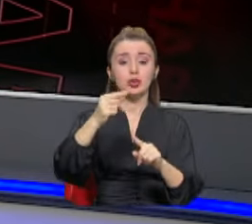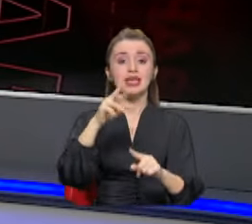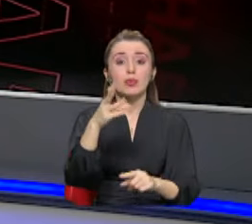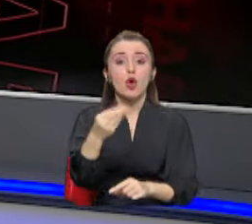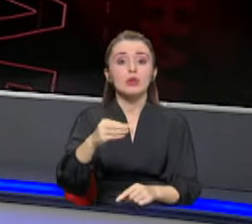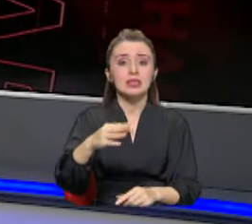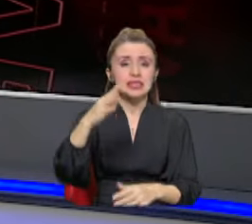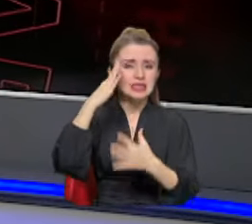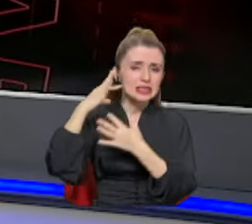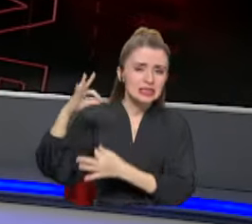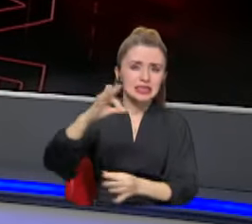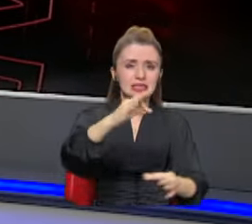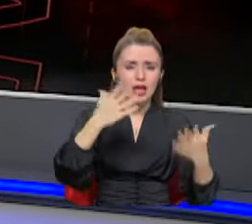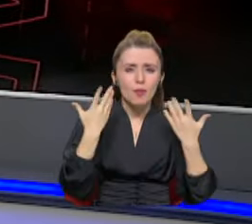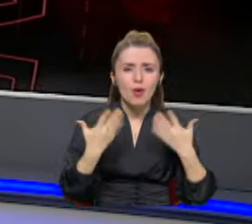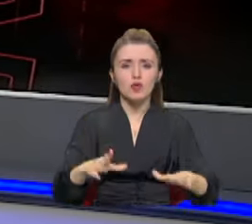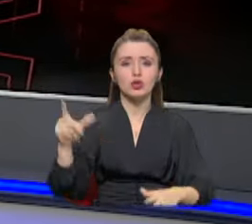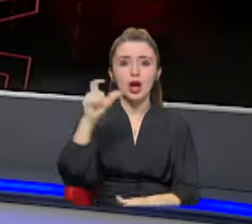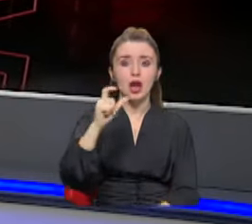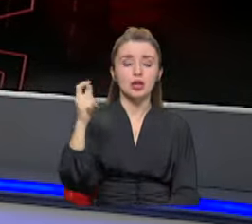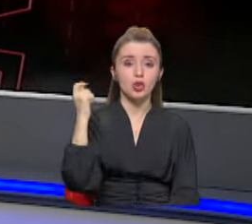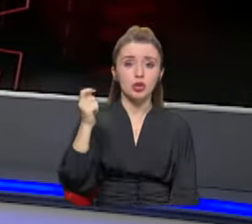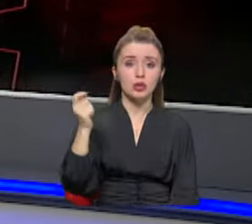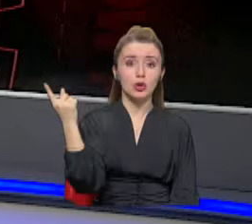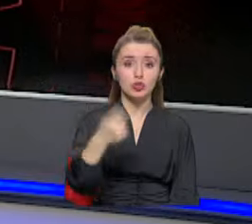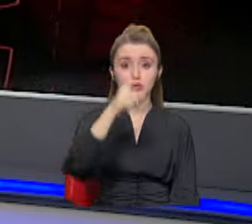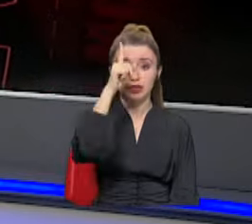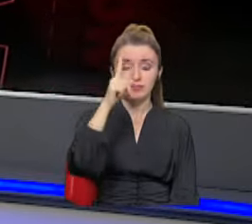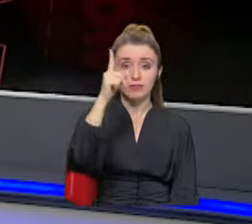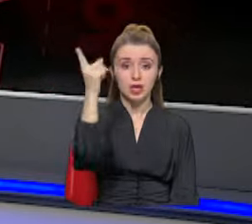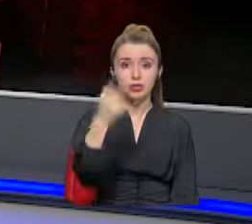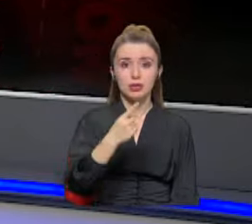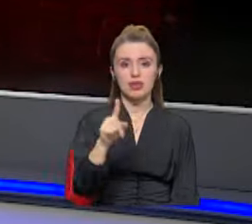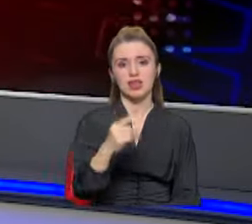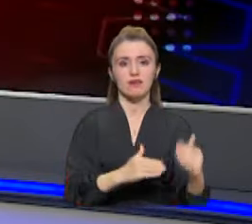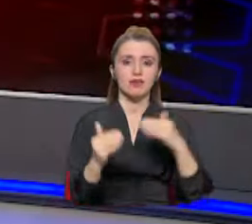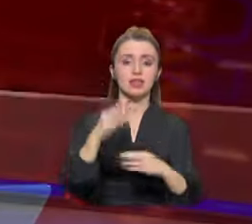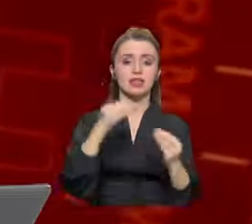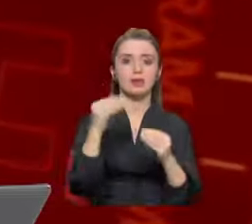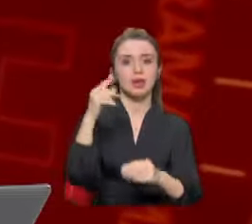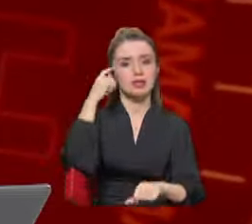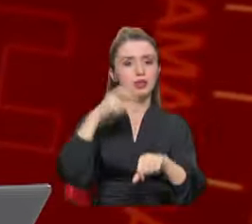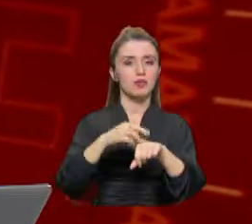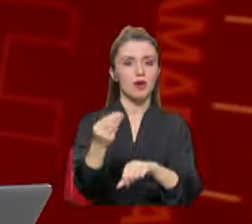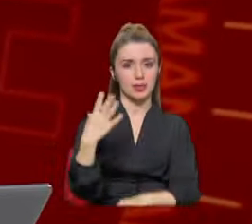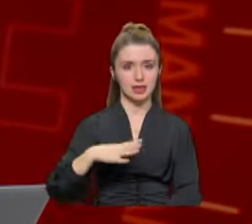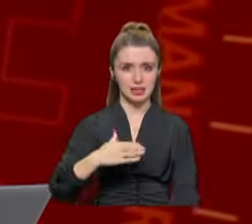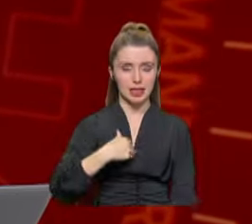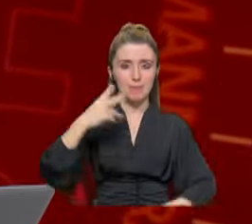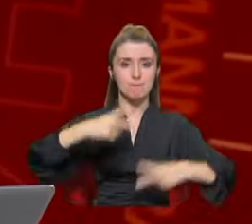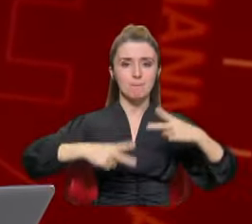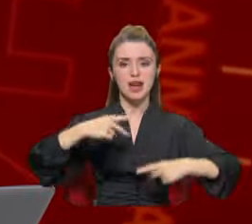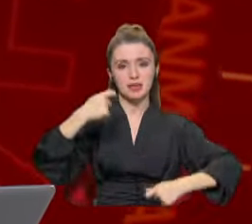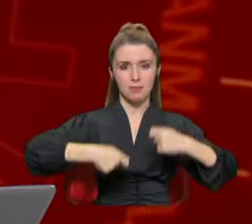insanlar perişan orada. Aylık ödemeleri %1000'in üzerinde gibi bir zam geldi, hatırlatayım dedim. Bazı